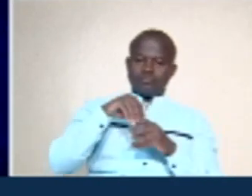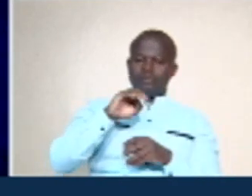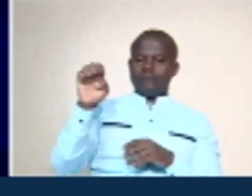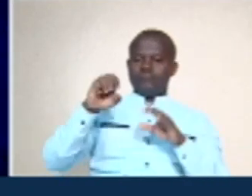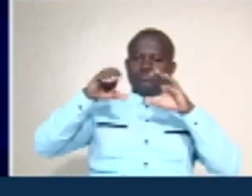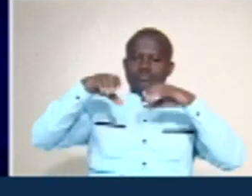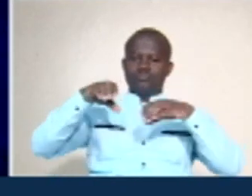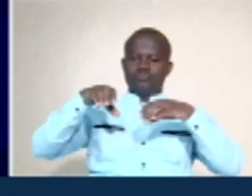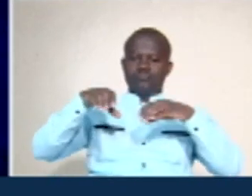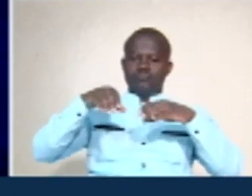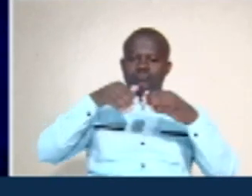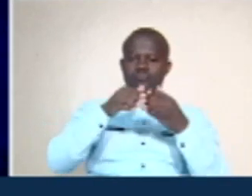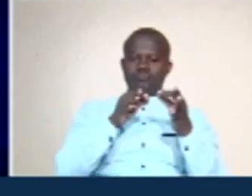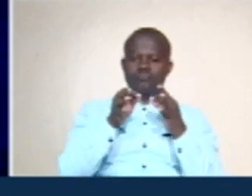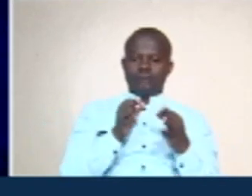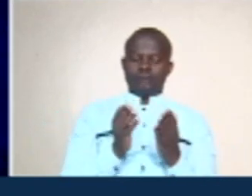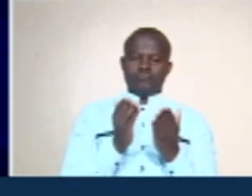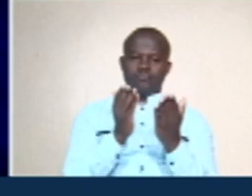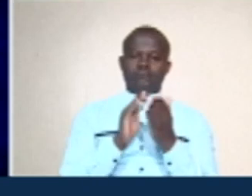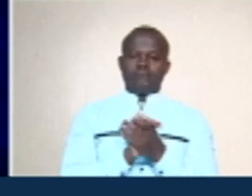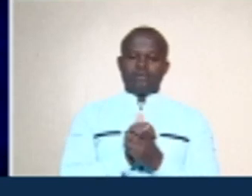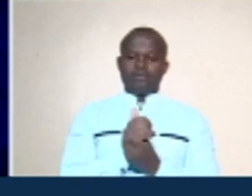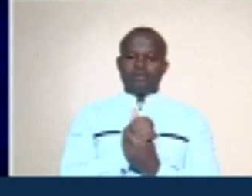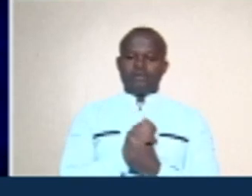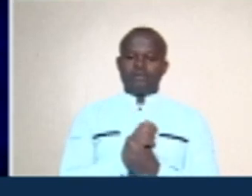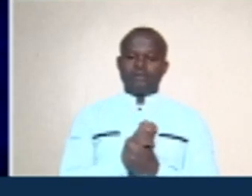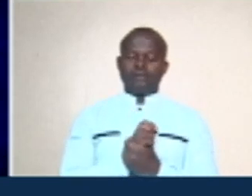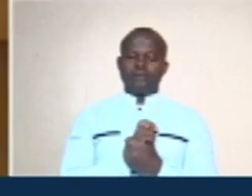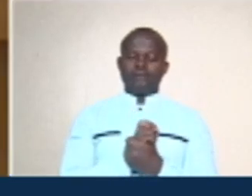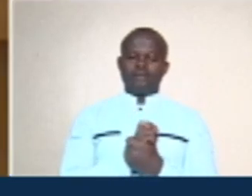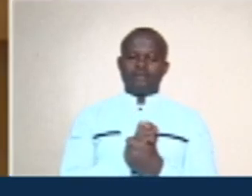Demokarasi ya Congo. Ni inkuru rero twategura mugenzi wacu Silvanus Karemera.